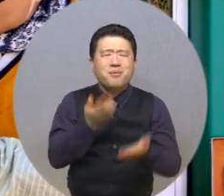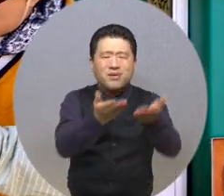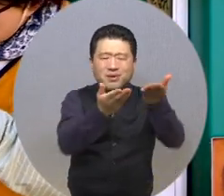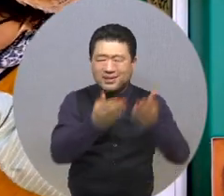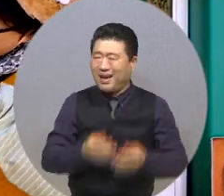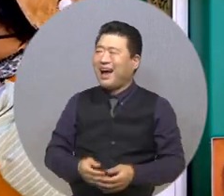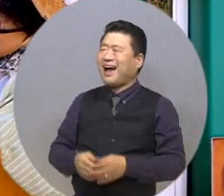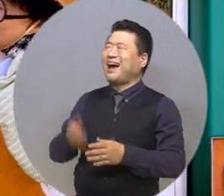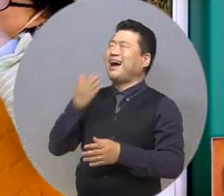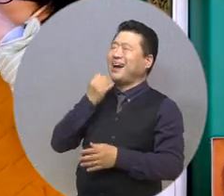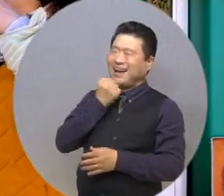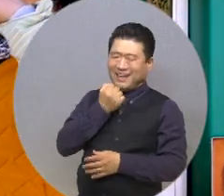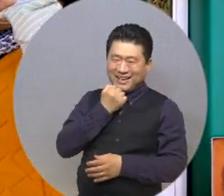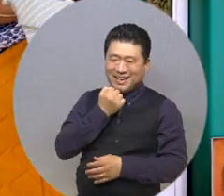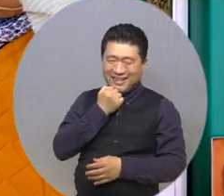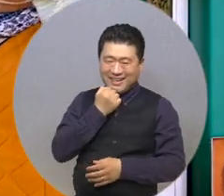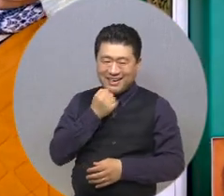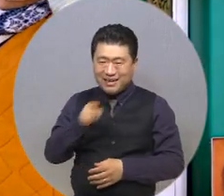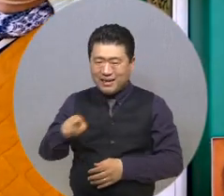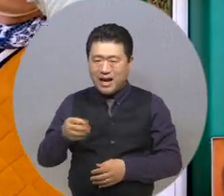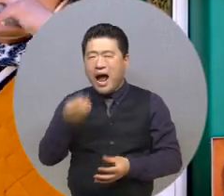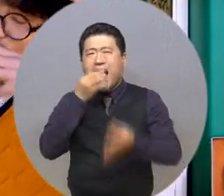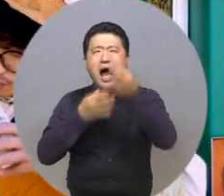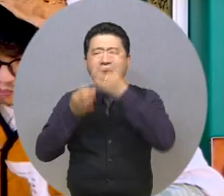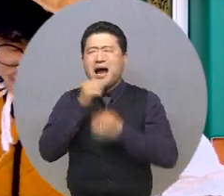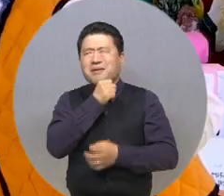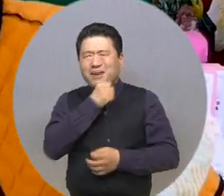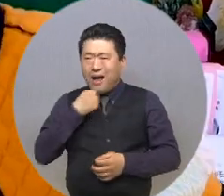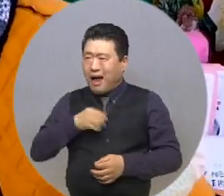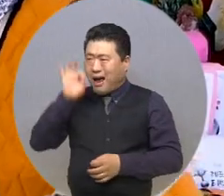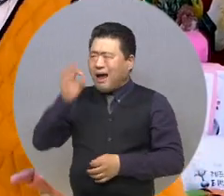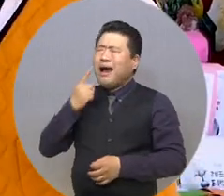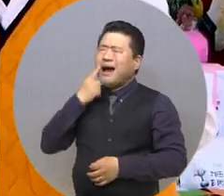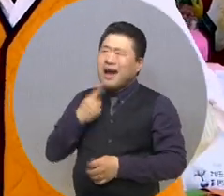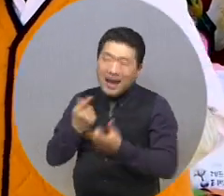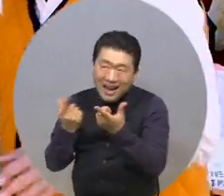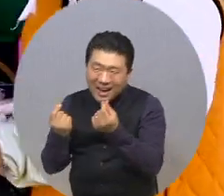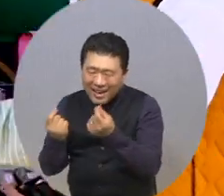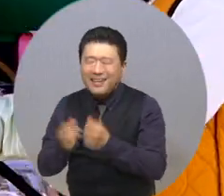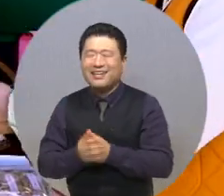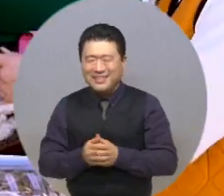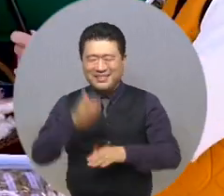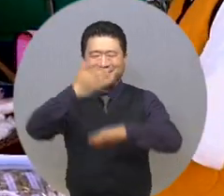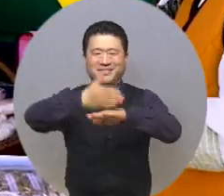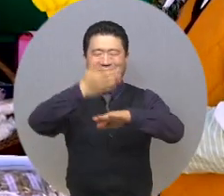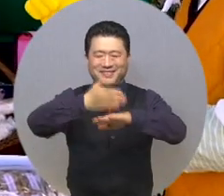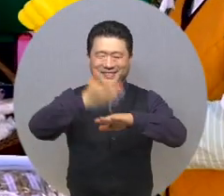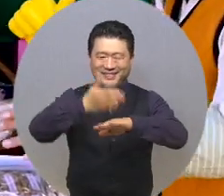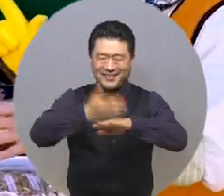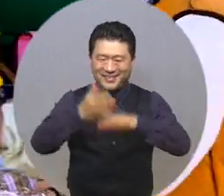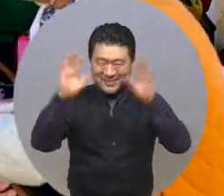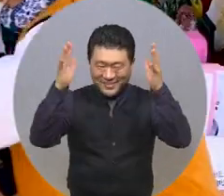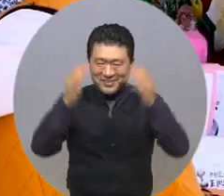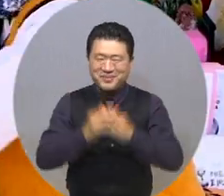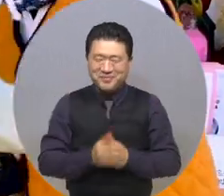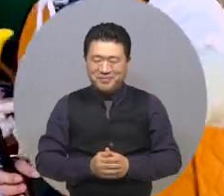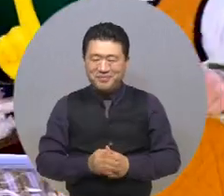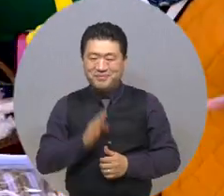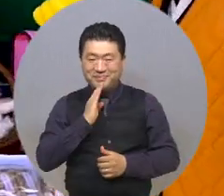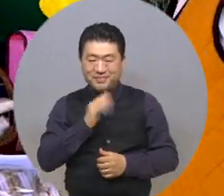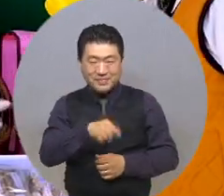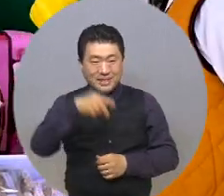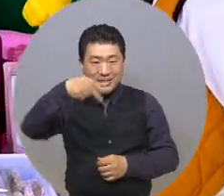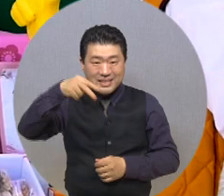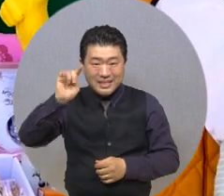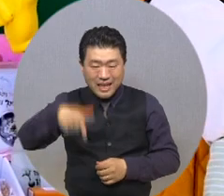오빠 이 마구 먹으니까 부러우셨구나. 감사합니다. 감사합니다. 이야 아니 보니까